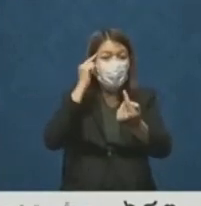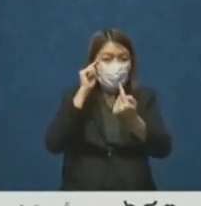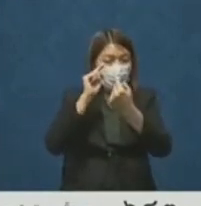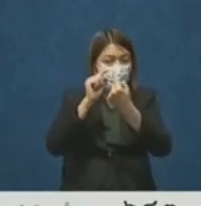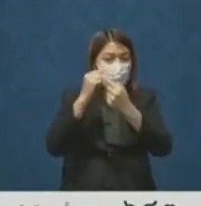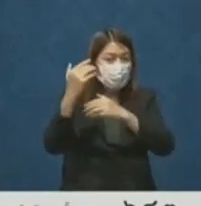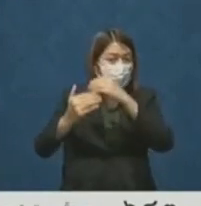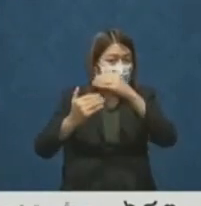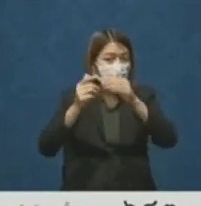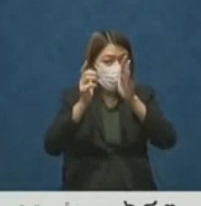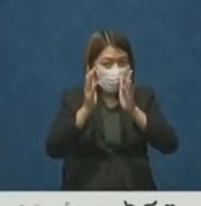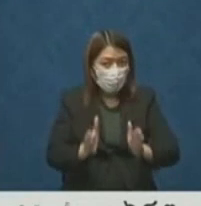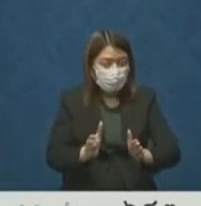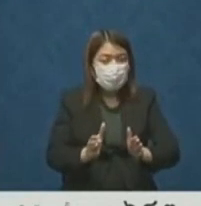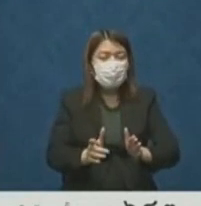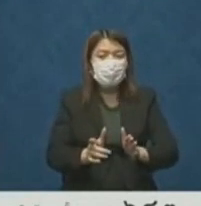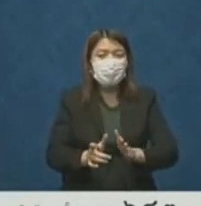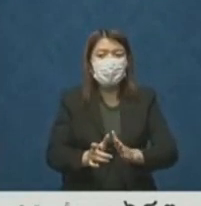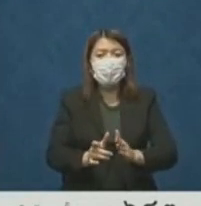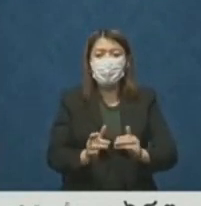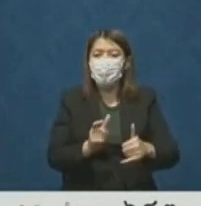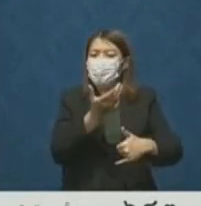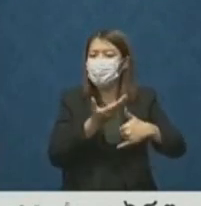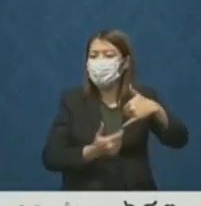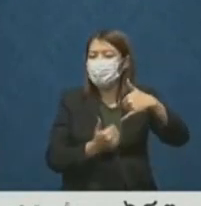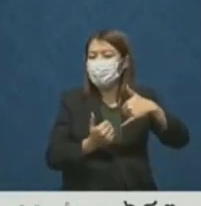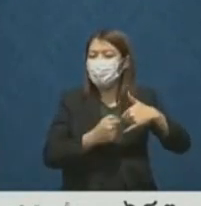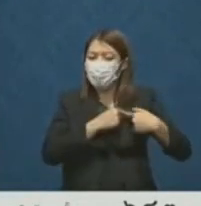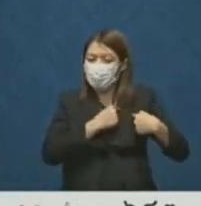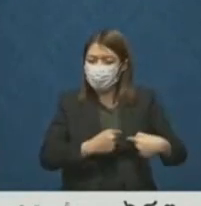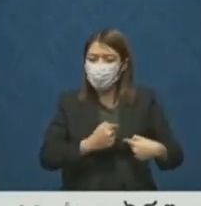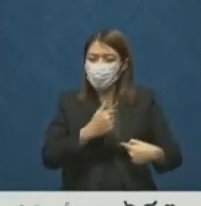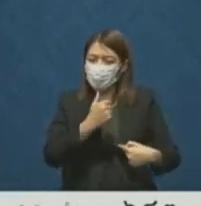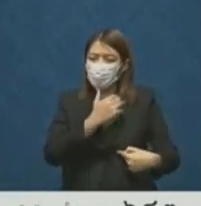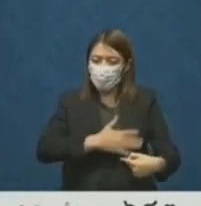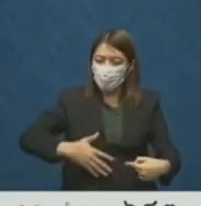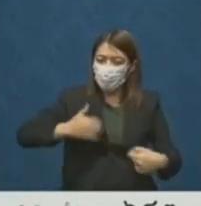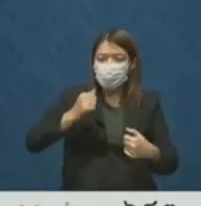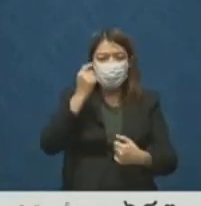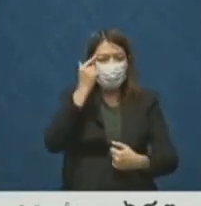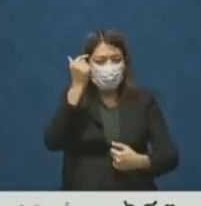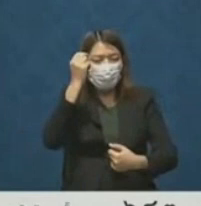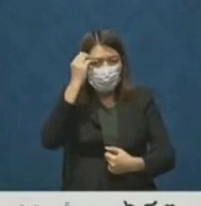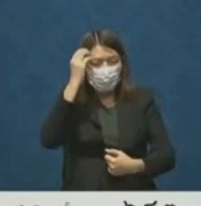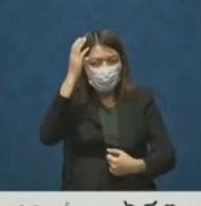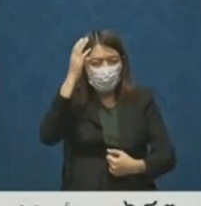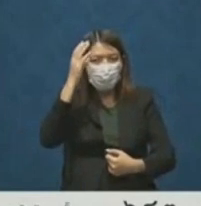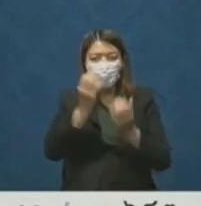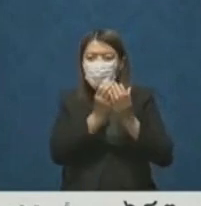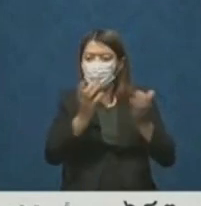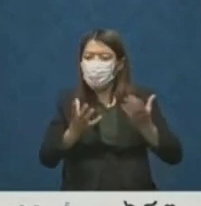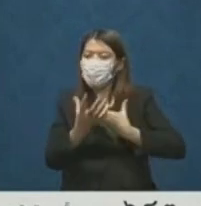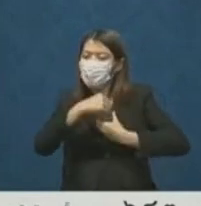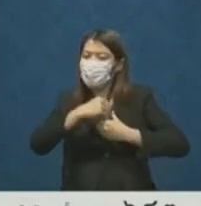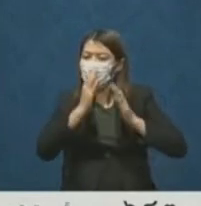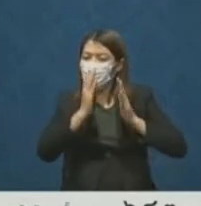ไปเพื่อวัตถุประสงค์ในการพัฒนาบุคคลให้มีความสมบูรณ์ทั้งร่างกายจิตใจสติปัญญาความรู้